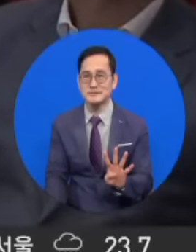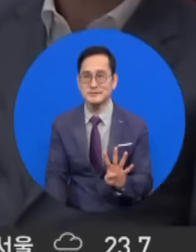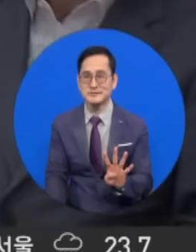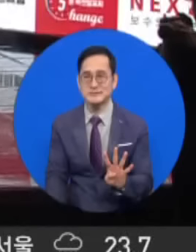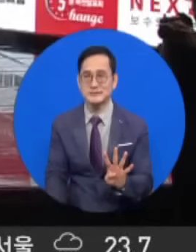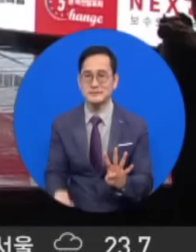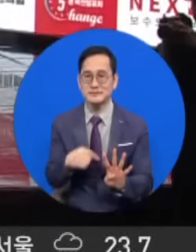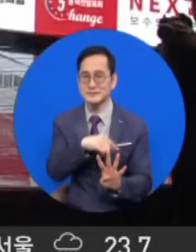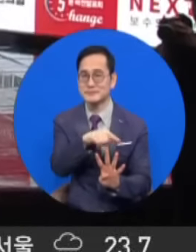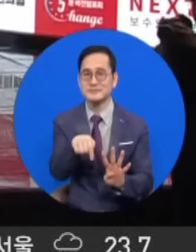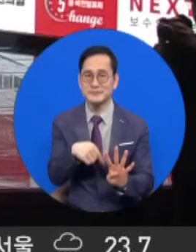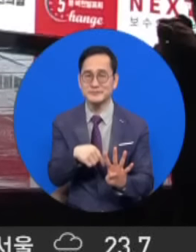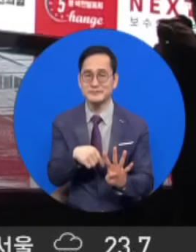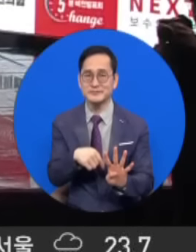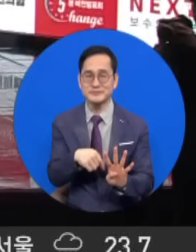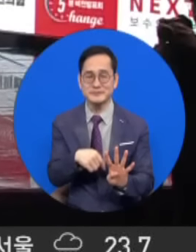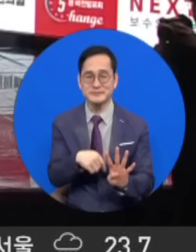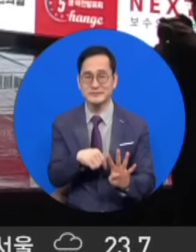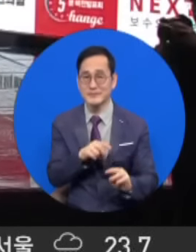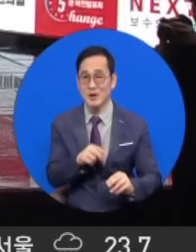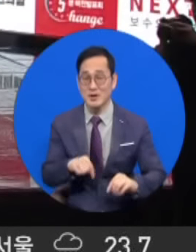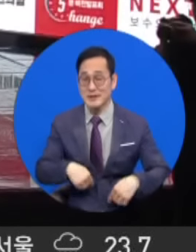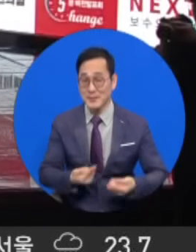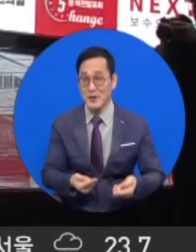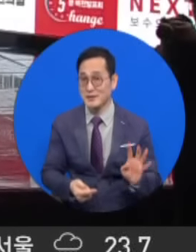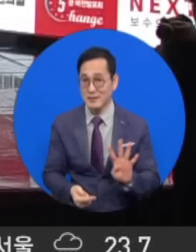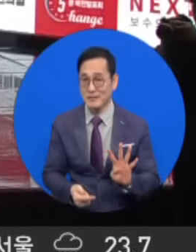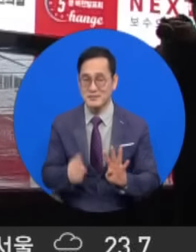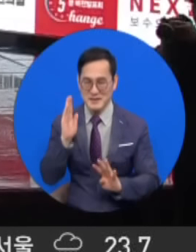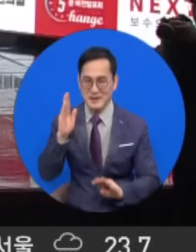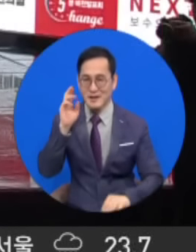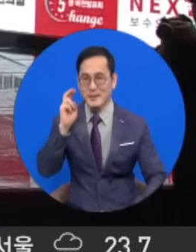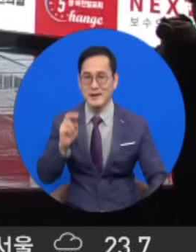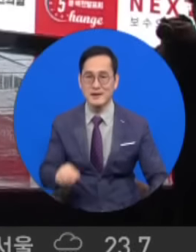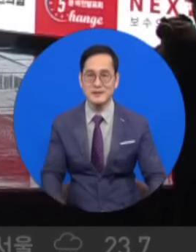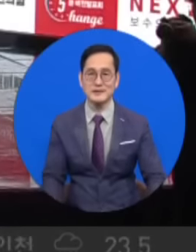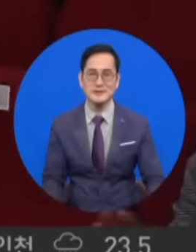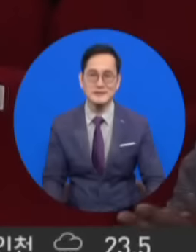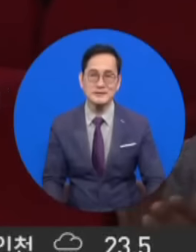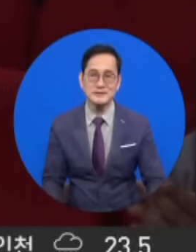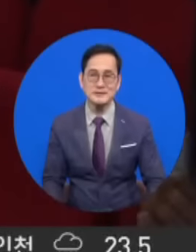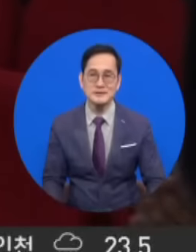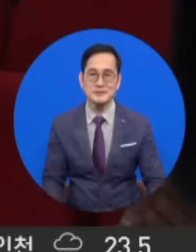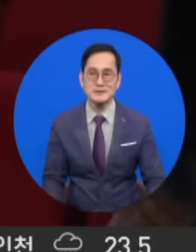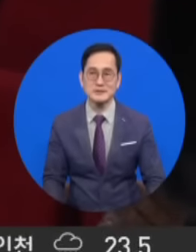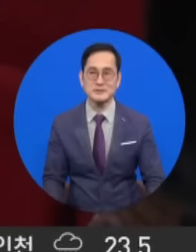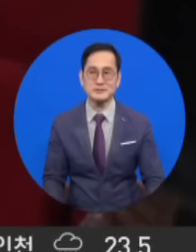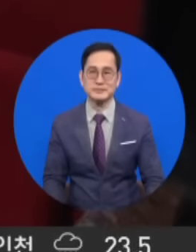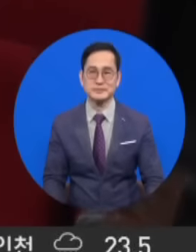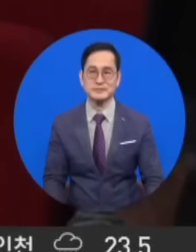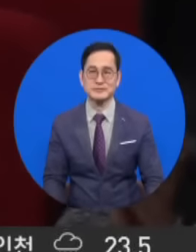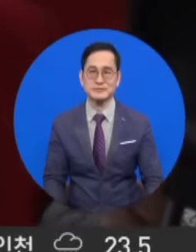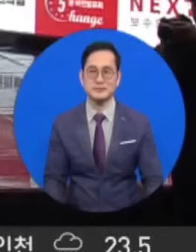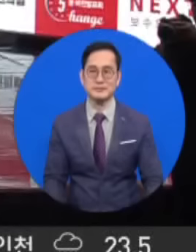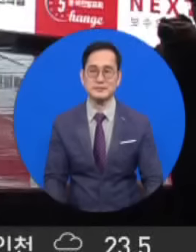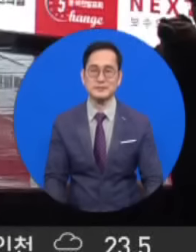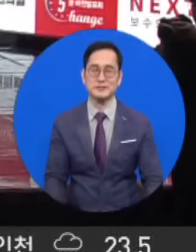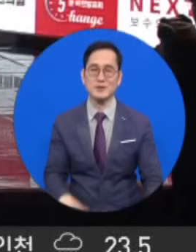이렇게 선거관리위원회 구위원장이신 성일종 사무총장님 지금 막 주셨습니다. 국민의힘의 5분